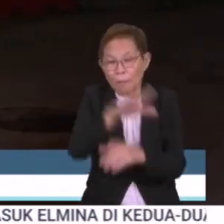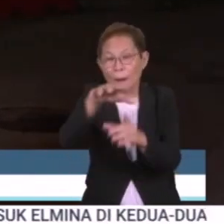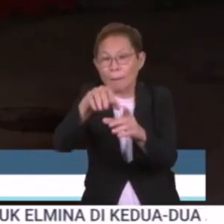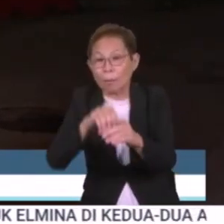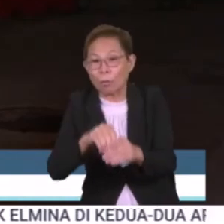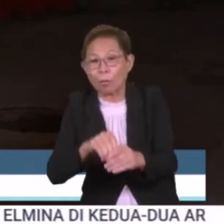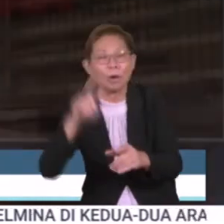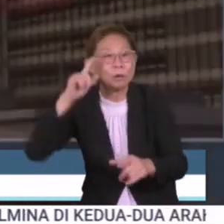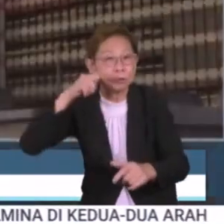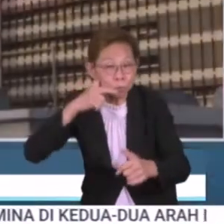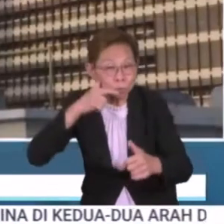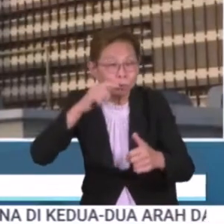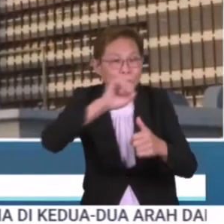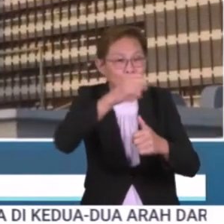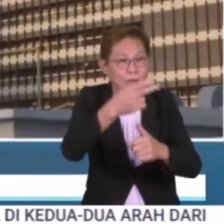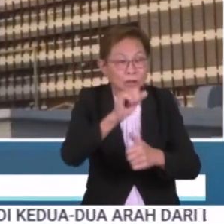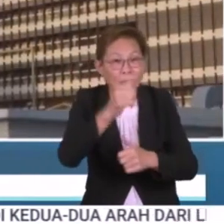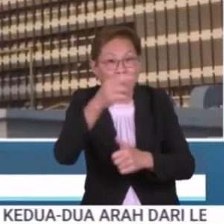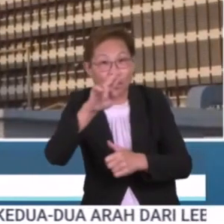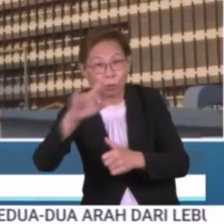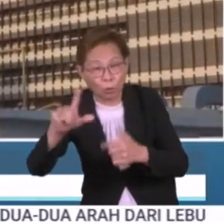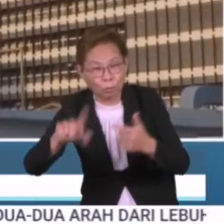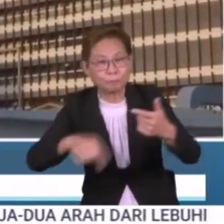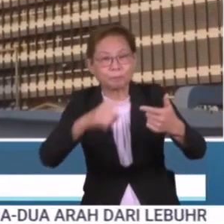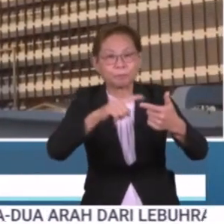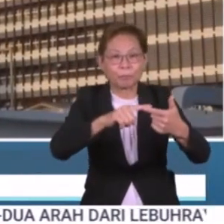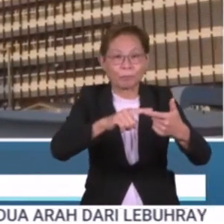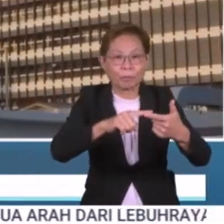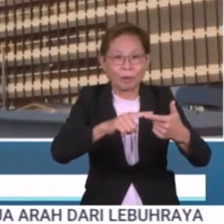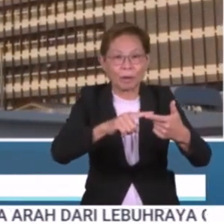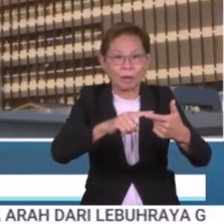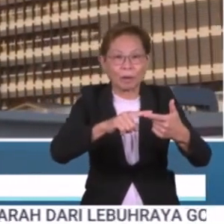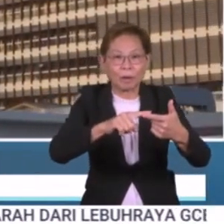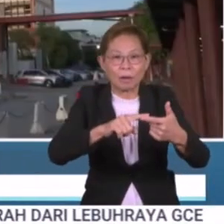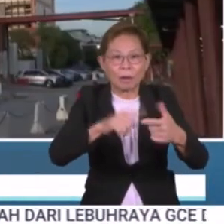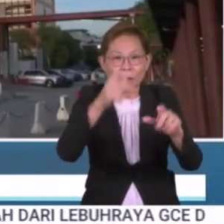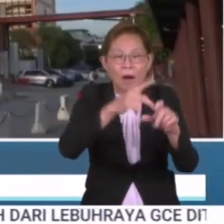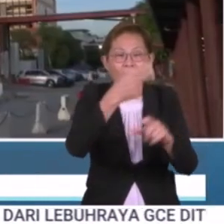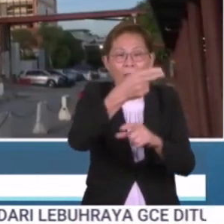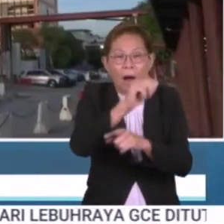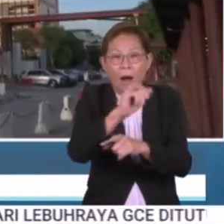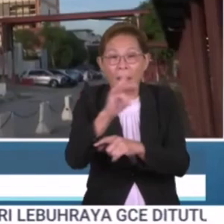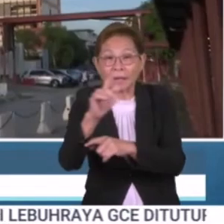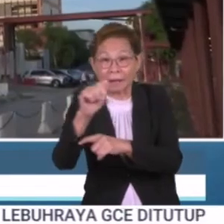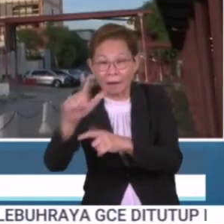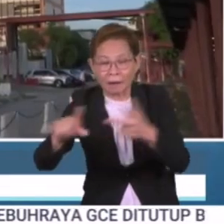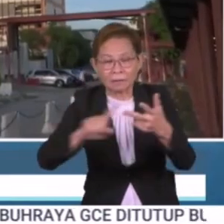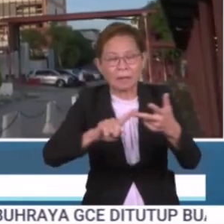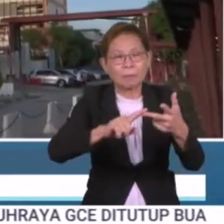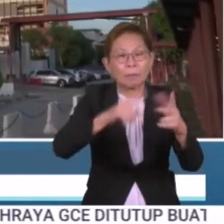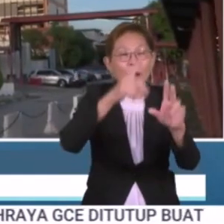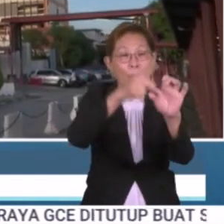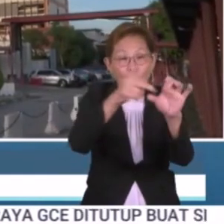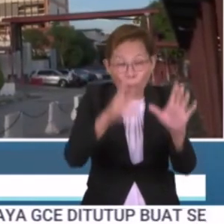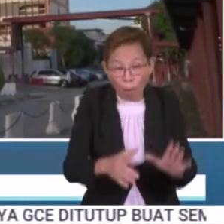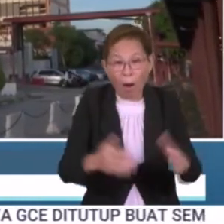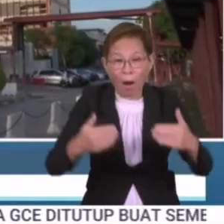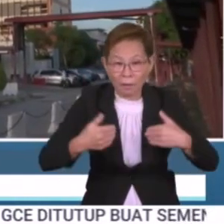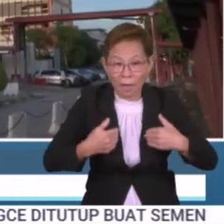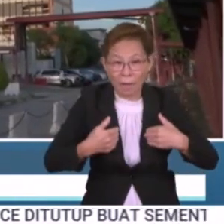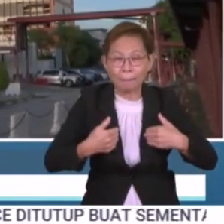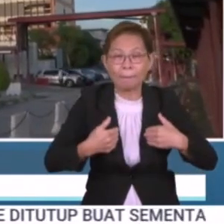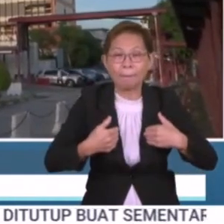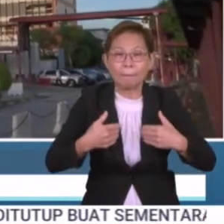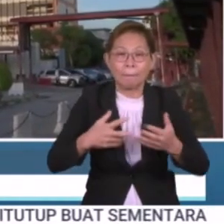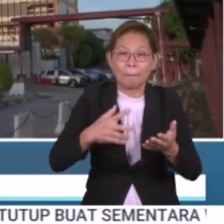melibat karena jurus terbang Syahrul rekaman Ruslan kru pesawat Haikal Aras Abdul azim dan antara penumpang yang terlibat dalam